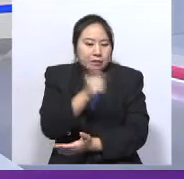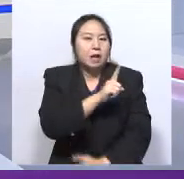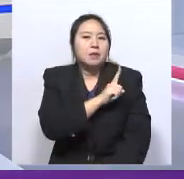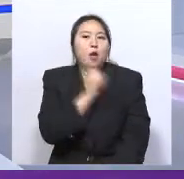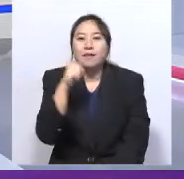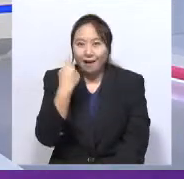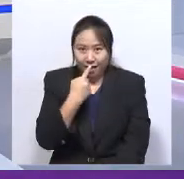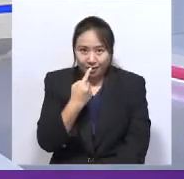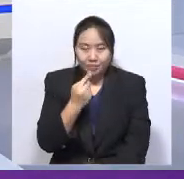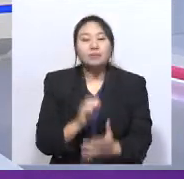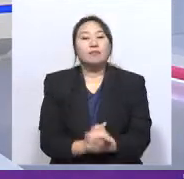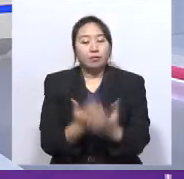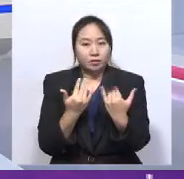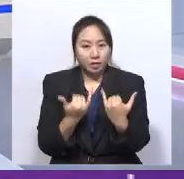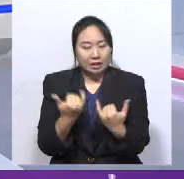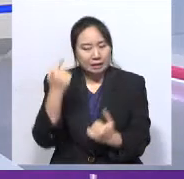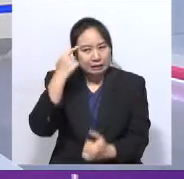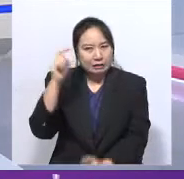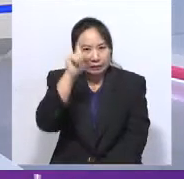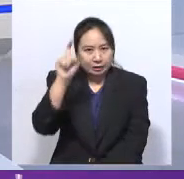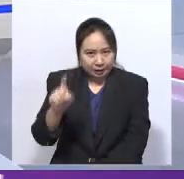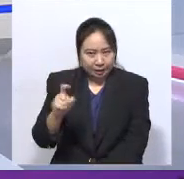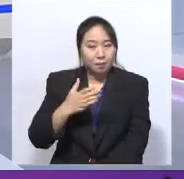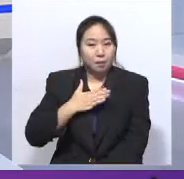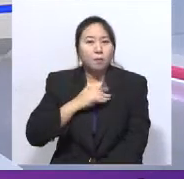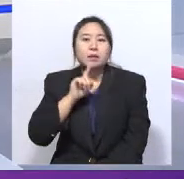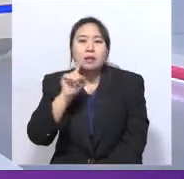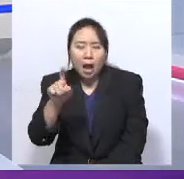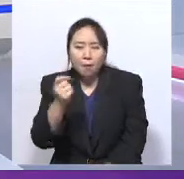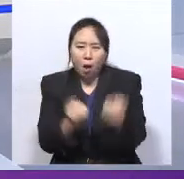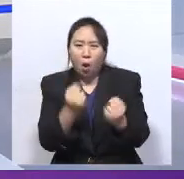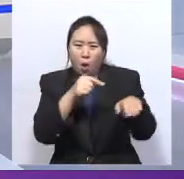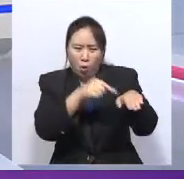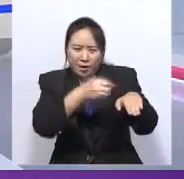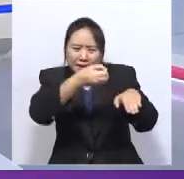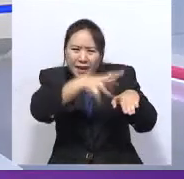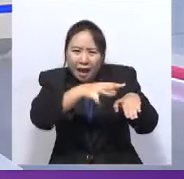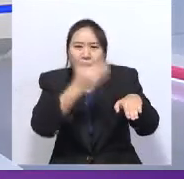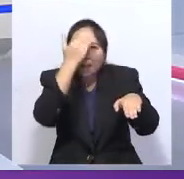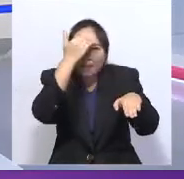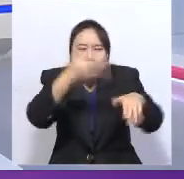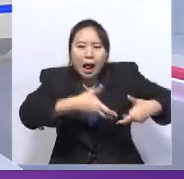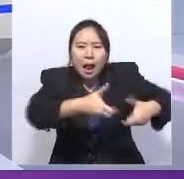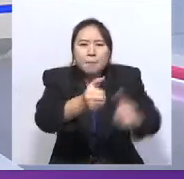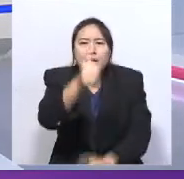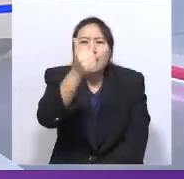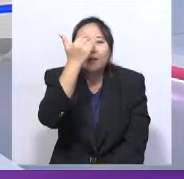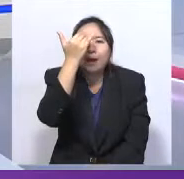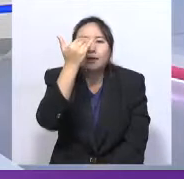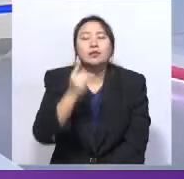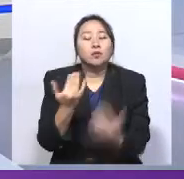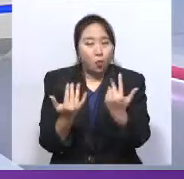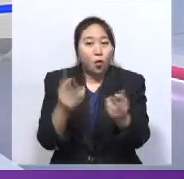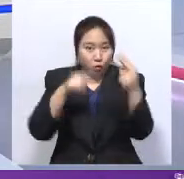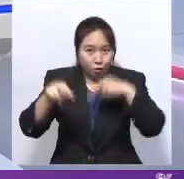างแต่ตอนนี้ที่ยังมีการตั้งข้อสังเกตเมื่อกี้ที่ผมพูดไปนะครับว่ารถเนี่ยเสียหายแล้วทำไมถึงออกมาได้ก็ต้องตรวจสอบกันต่อนะ